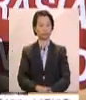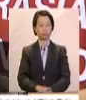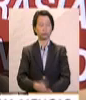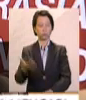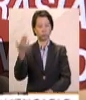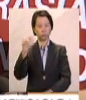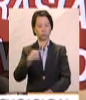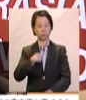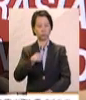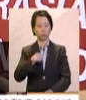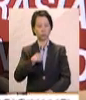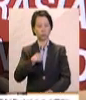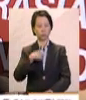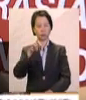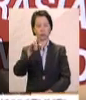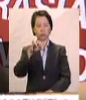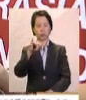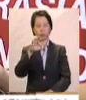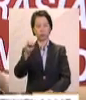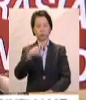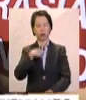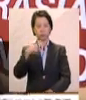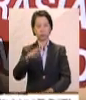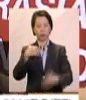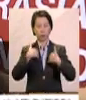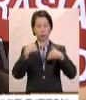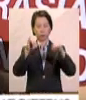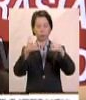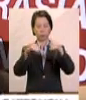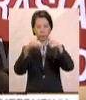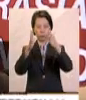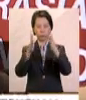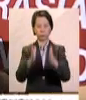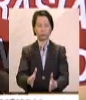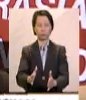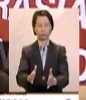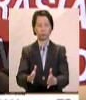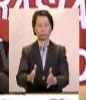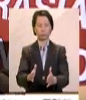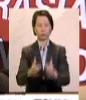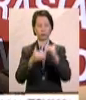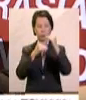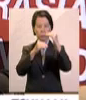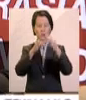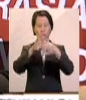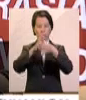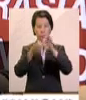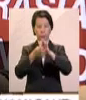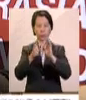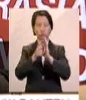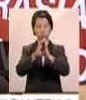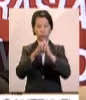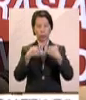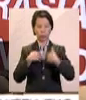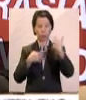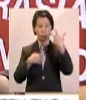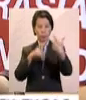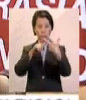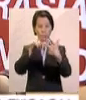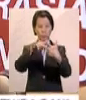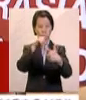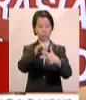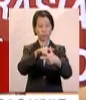Chairman, saya ketika Rio saya dah lahirkan pemain-pemain di peringkat Olimpik. Contohnya kita ada 3 silver